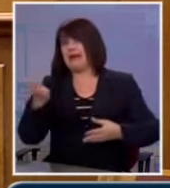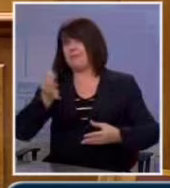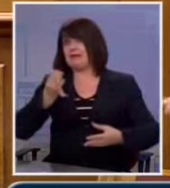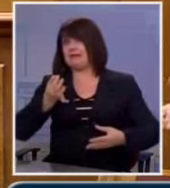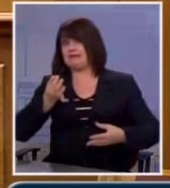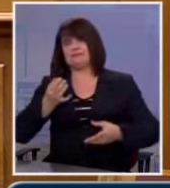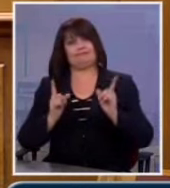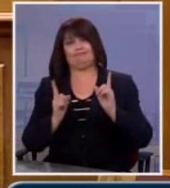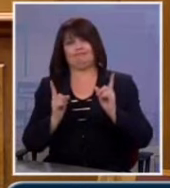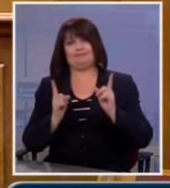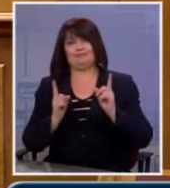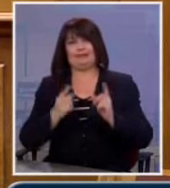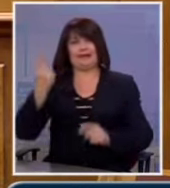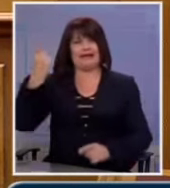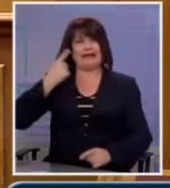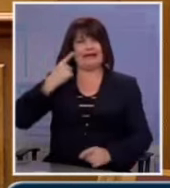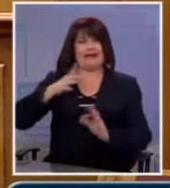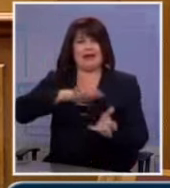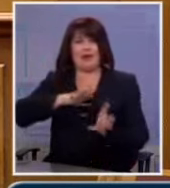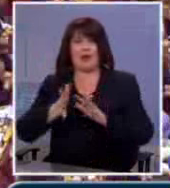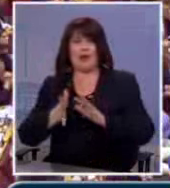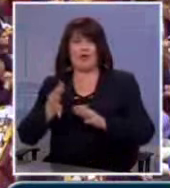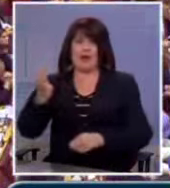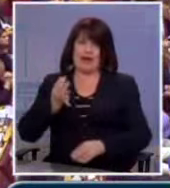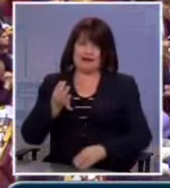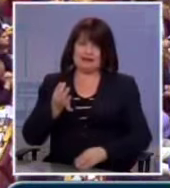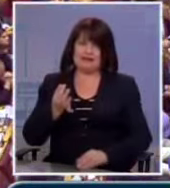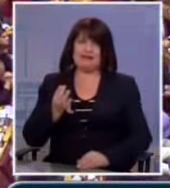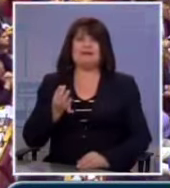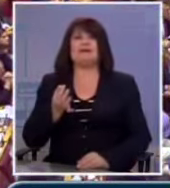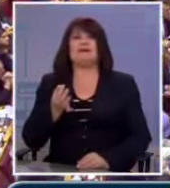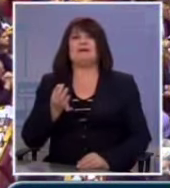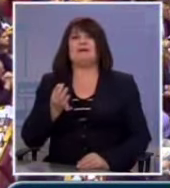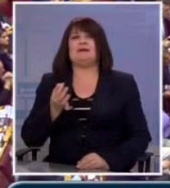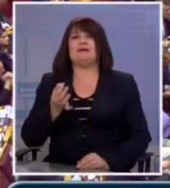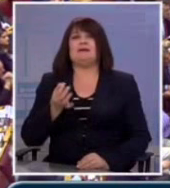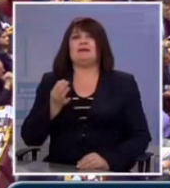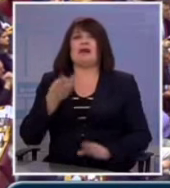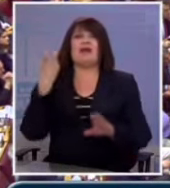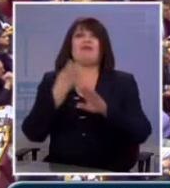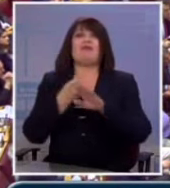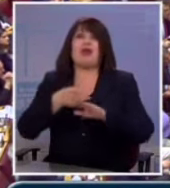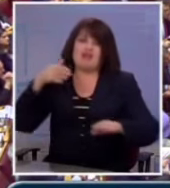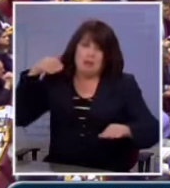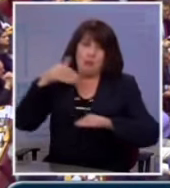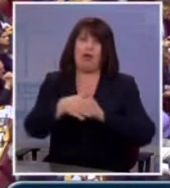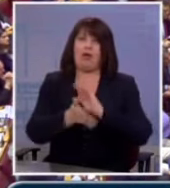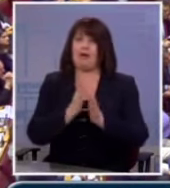Είχατε και μία αντίφαση στην κριτική που μας κάνατε. Μια λέγατε ότι οδηγούμε τη χώρα στα βράχια, την άλλη